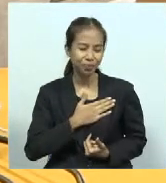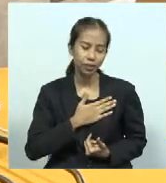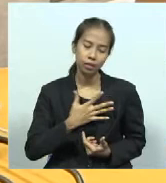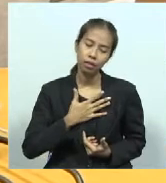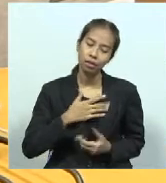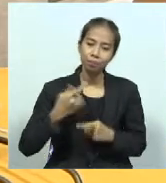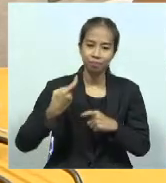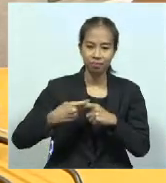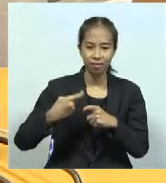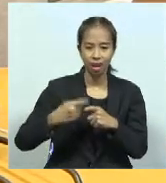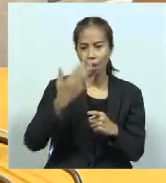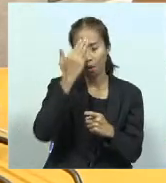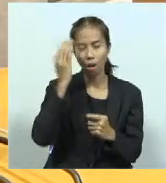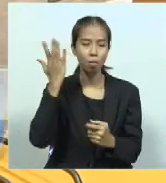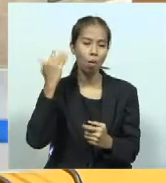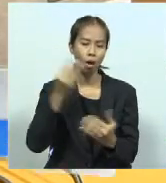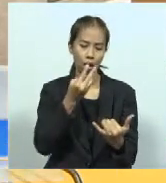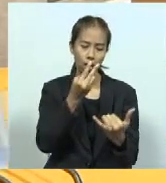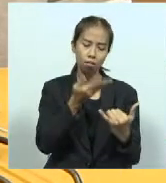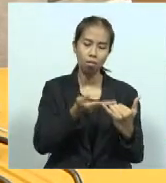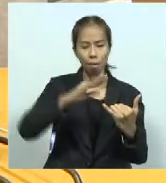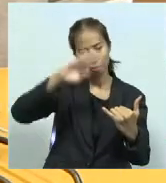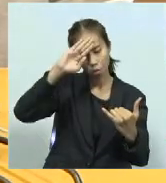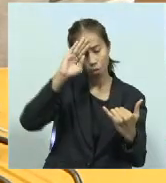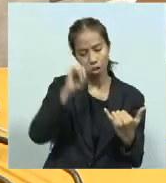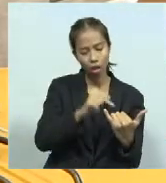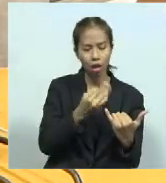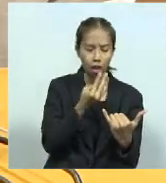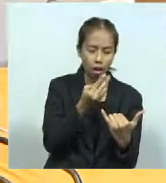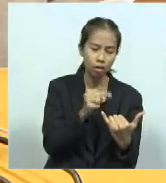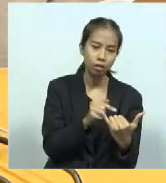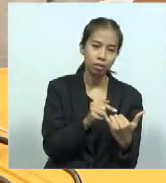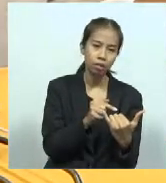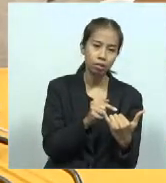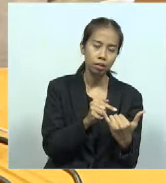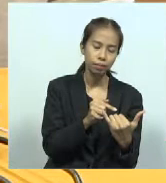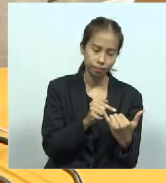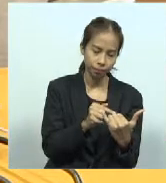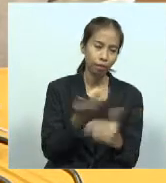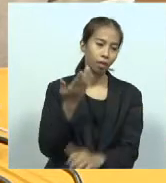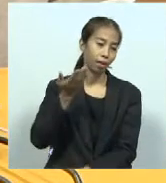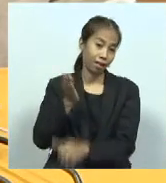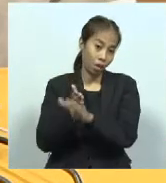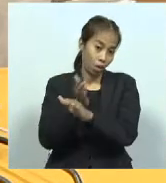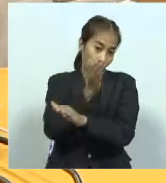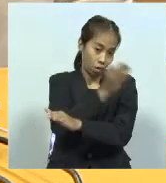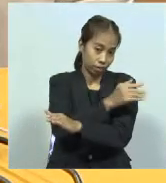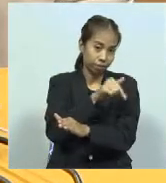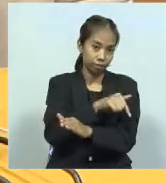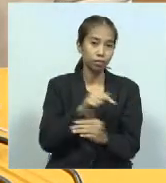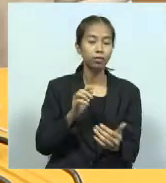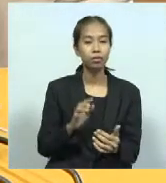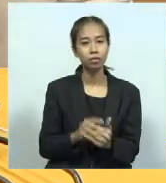ที่เห็นสภาพเขาเมื่อวานอย่างเงี้ยค่ะแล้วก็คือก่อนหน้านี้ค่ะตาลเขา